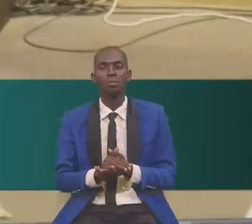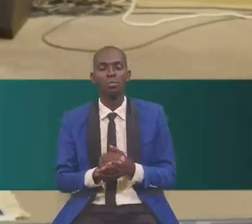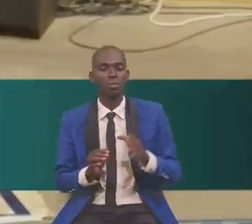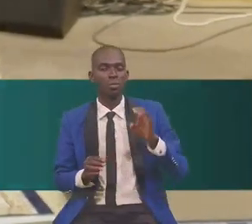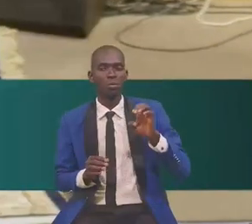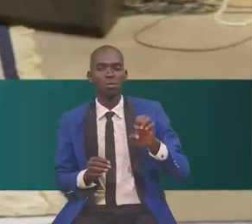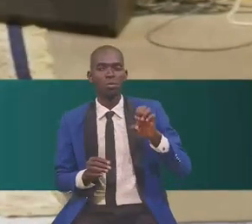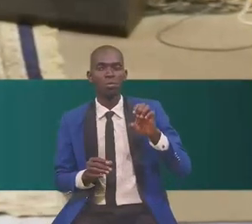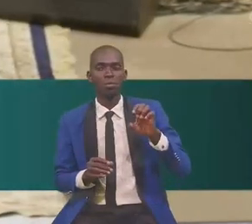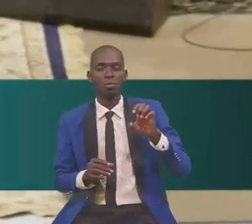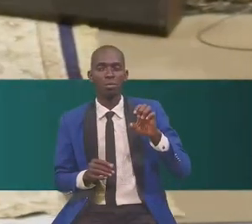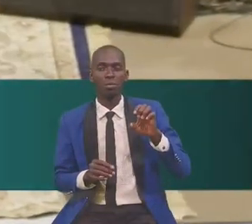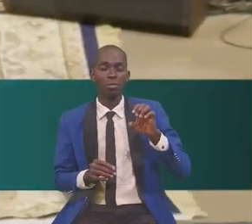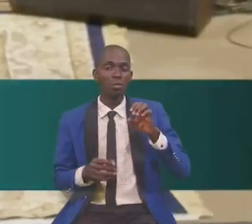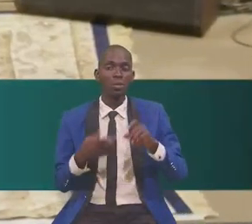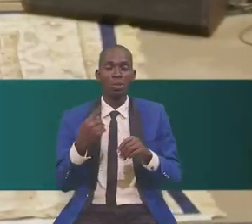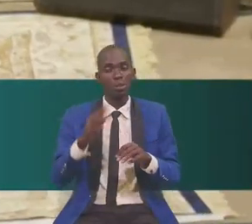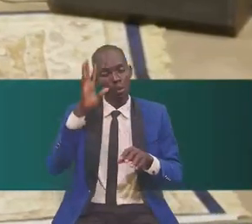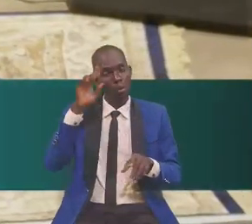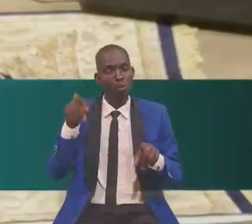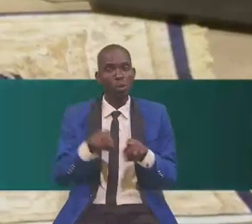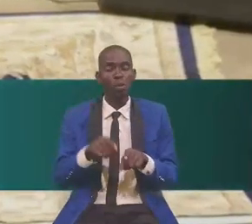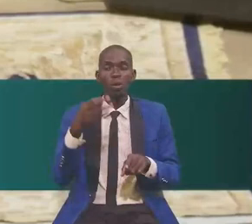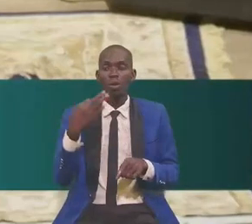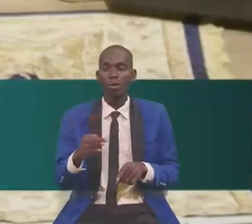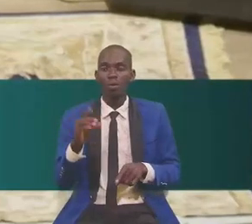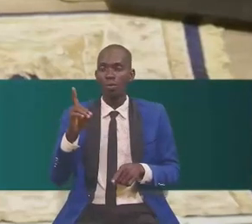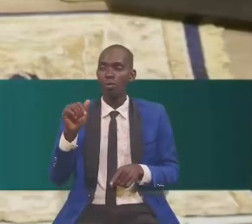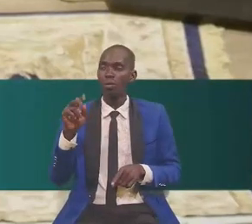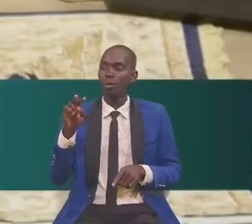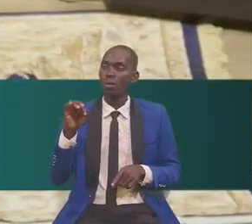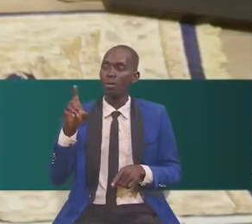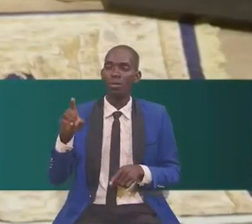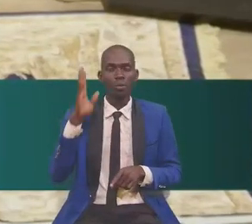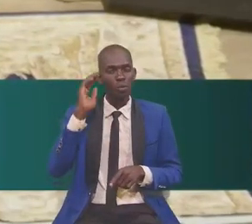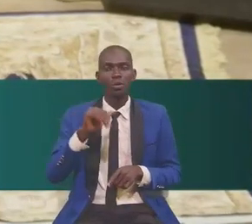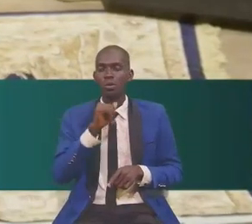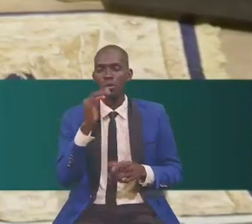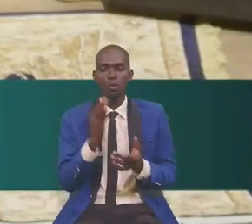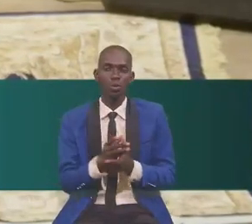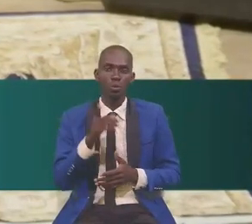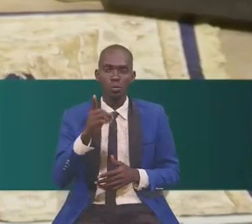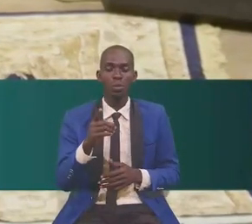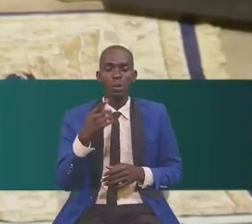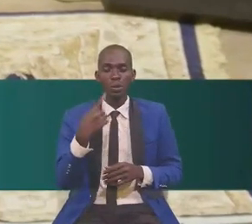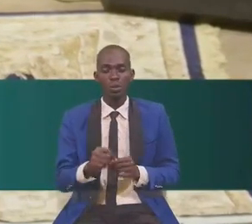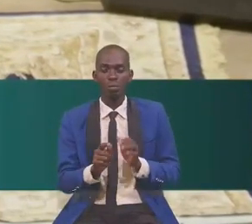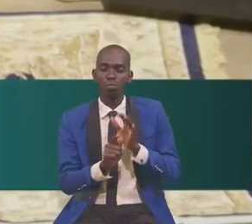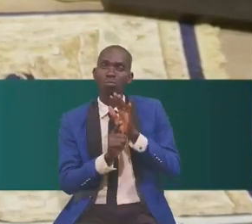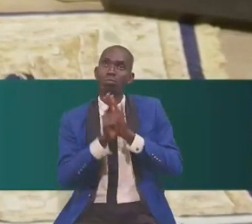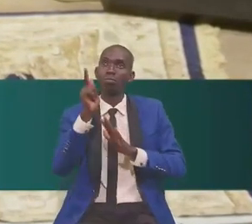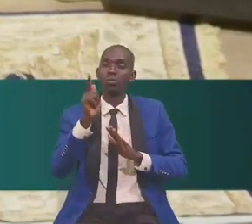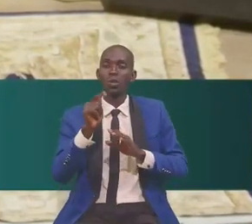Le frère de David, Eliab, ne va pas t'arrêter. La statue de Goliath ne va pas